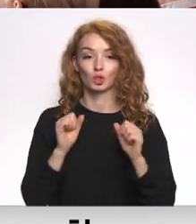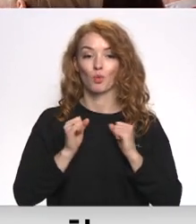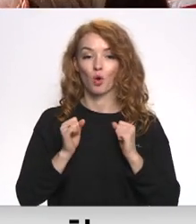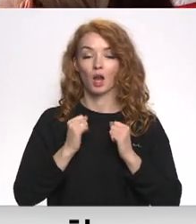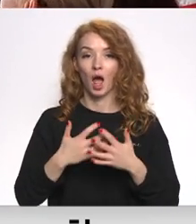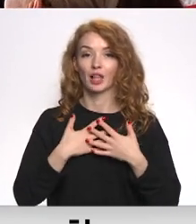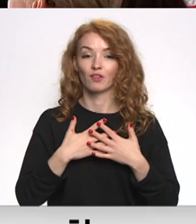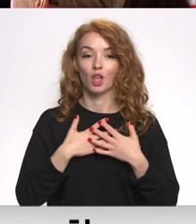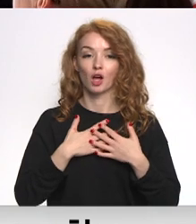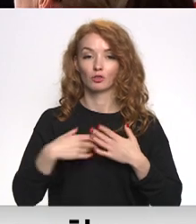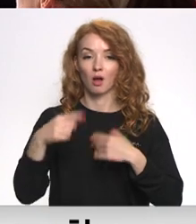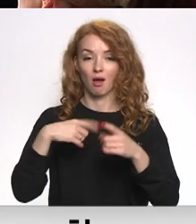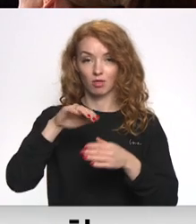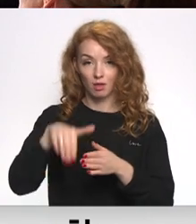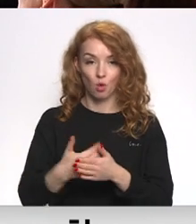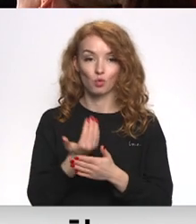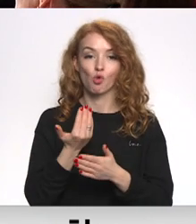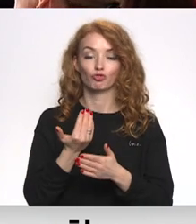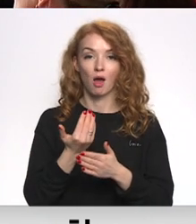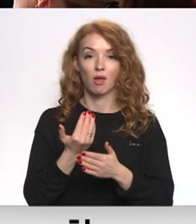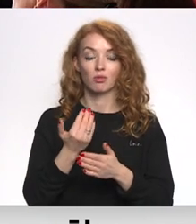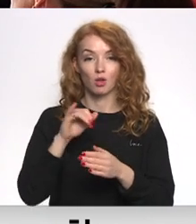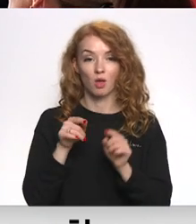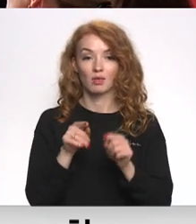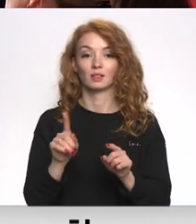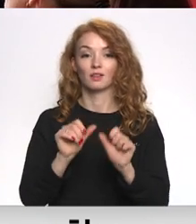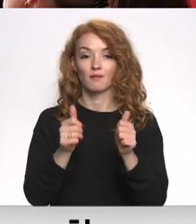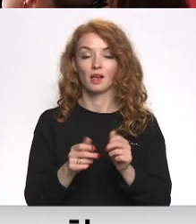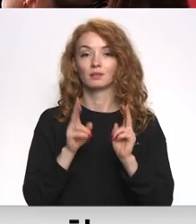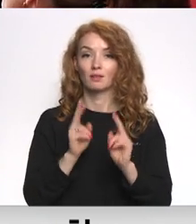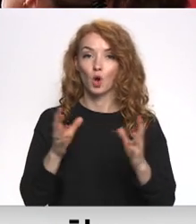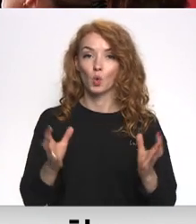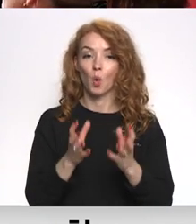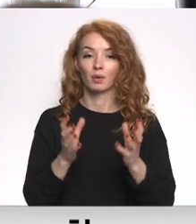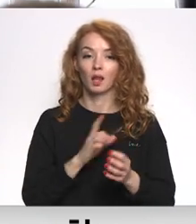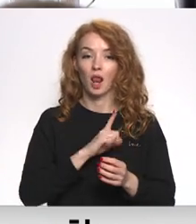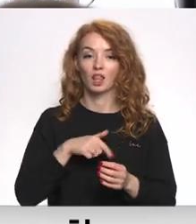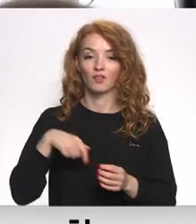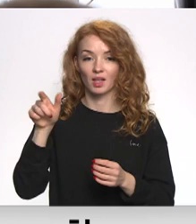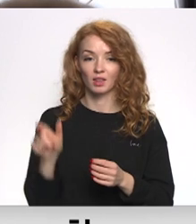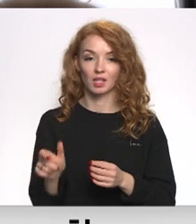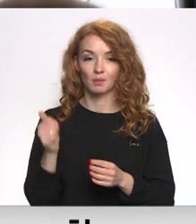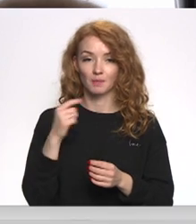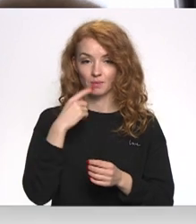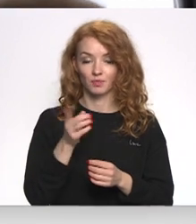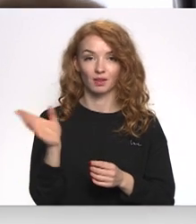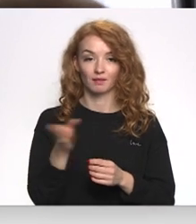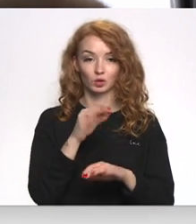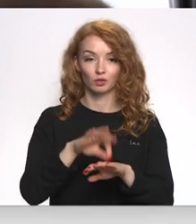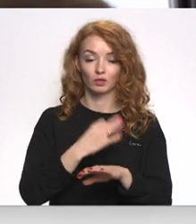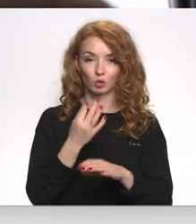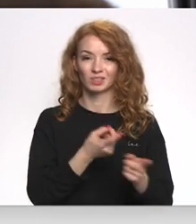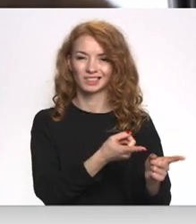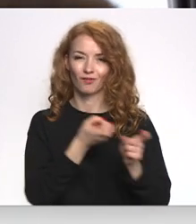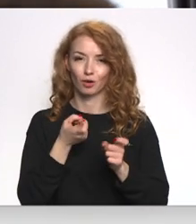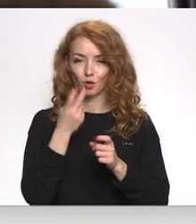aktivitāšu iedzīvināšana diasporā, jo arī tas ir veids, kā kopt latvietību. Tos viss viņus izvilkt ārā no mājām,